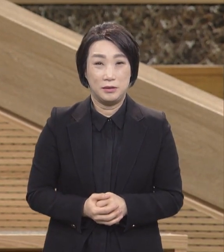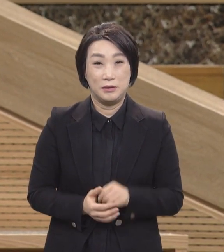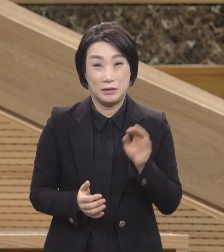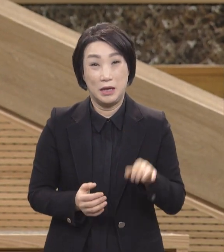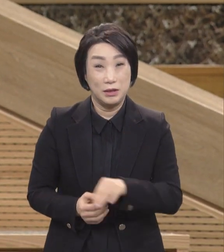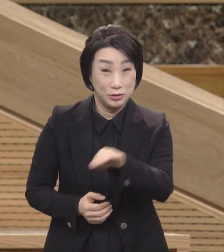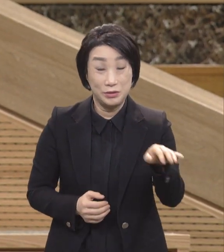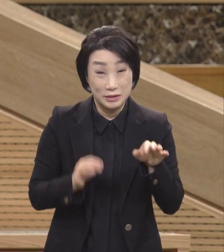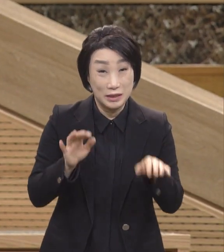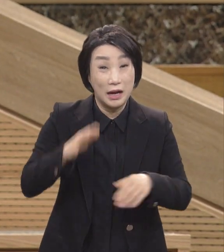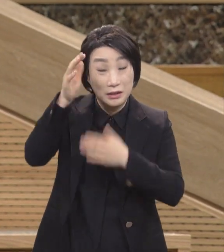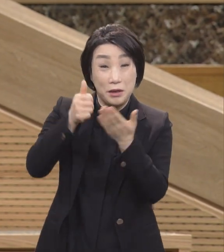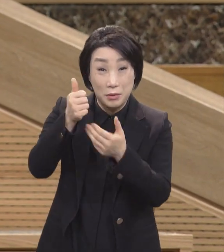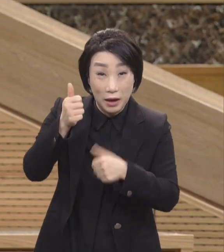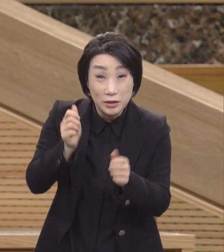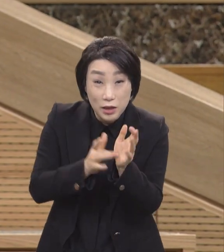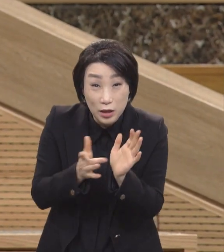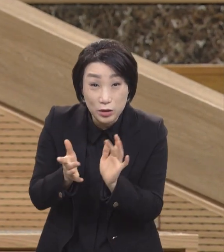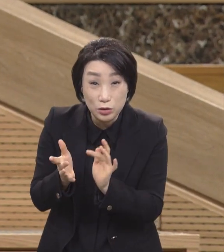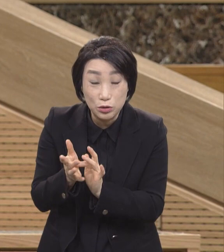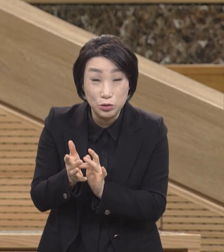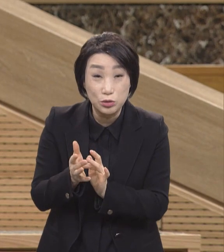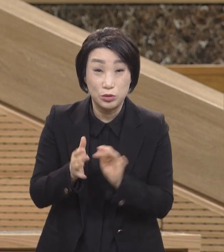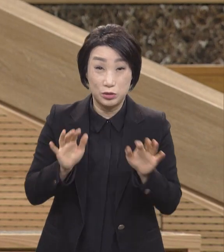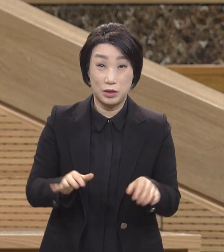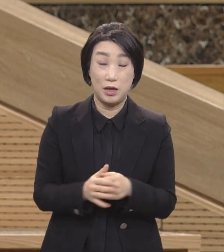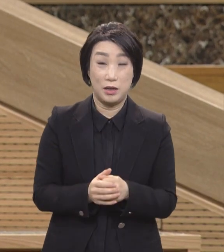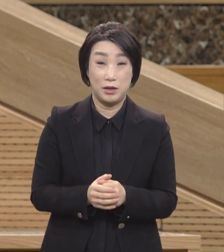우리 하나님의 아들이